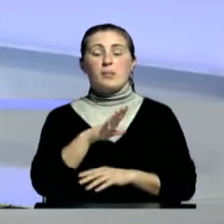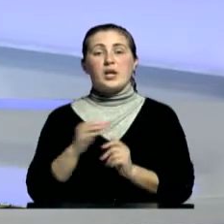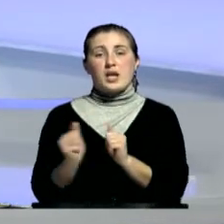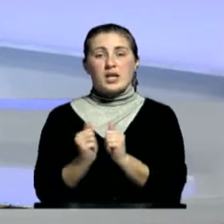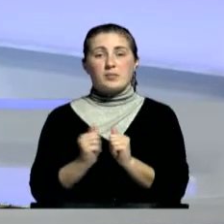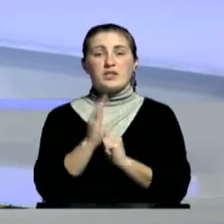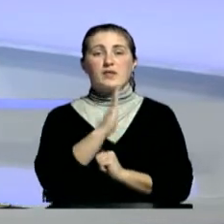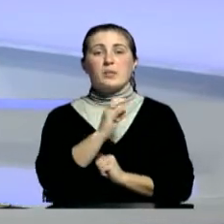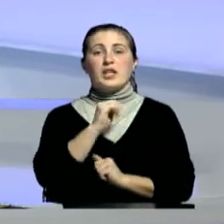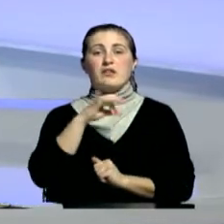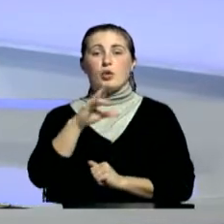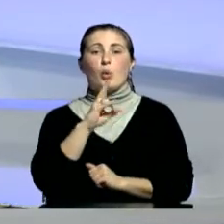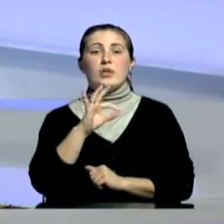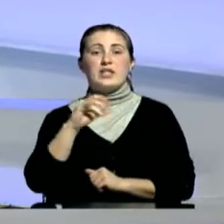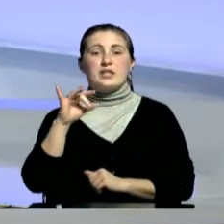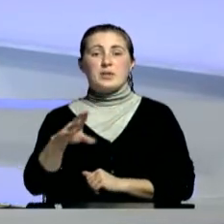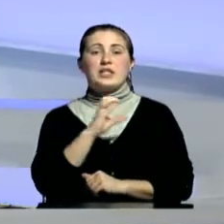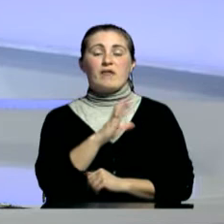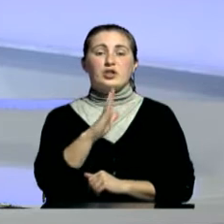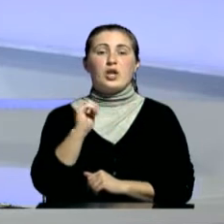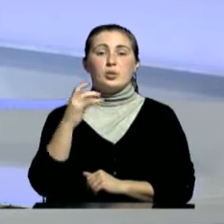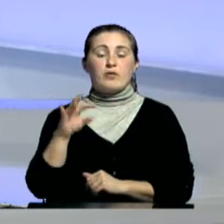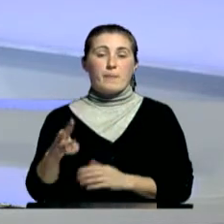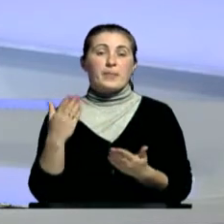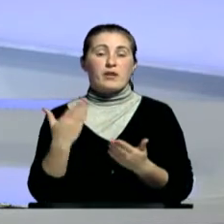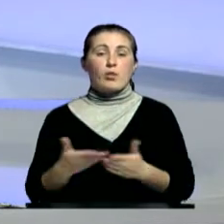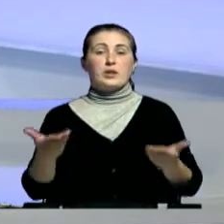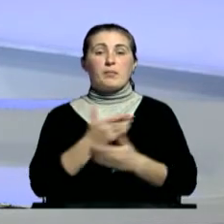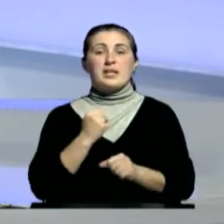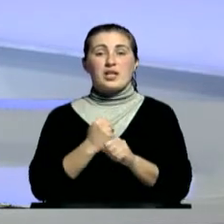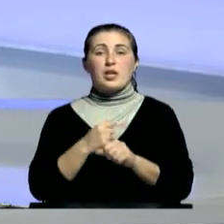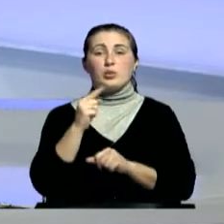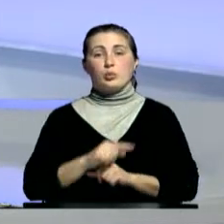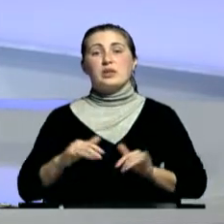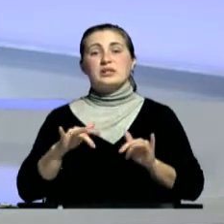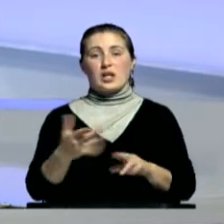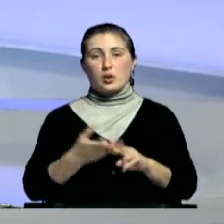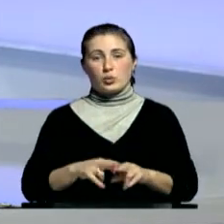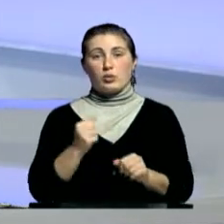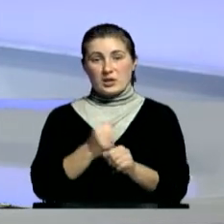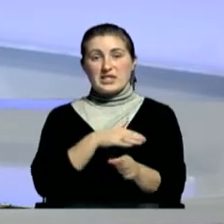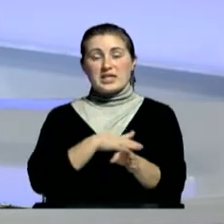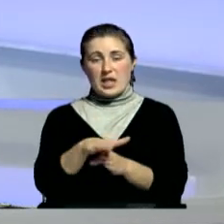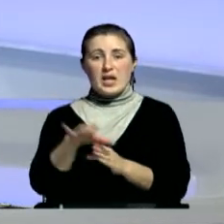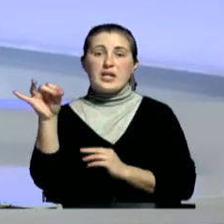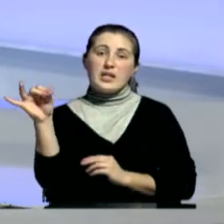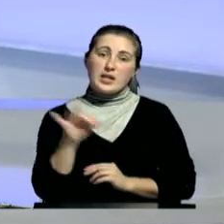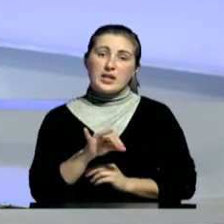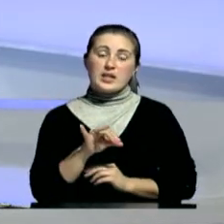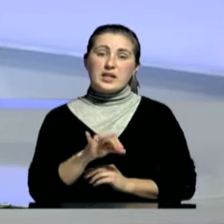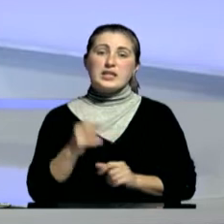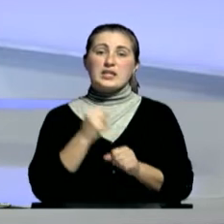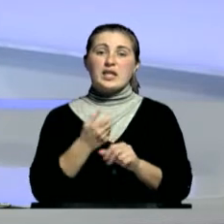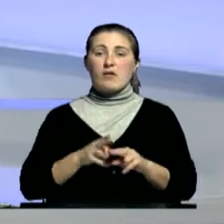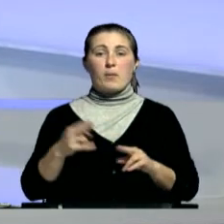с Владимиром Андреевичем Константиновым, Сергеем Валерьевичем, вот мы делали то дело, которое сделали, и сделали